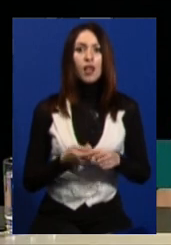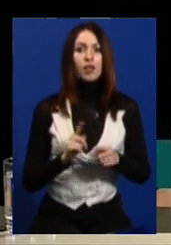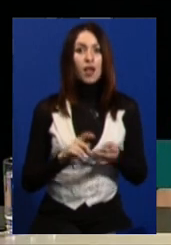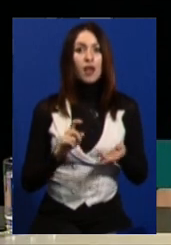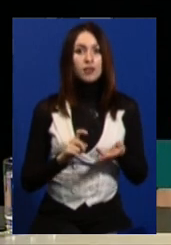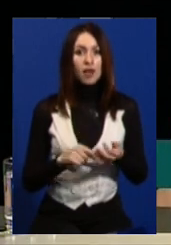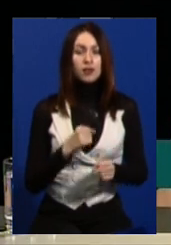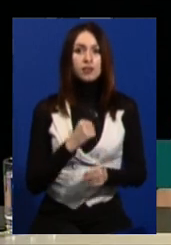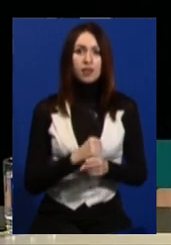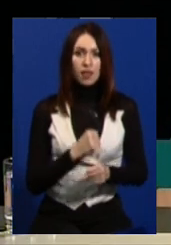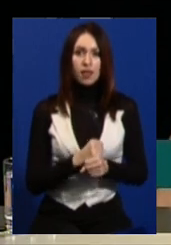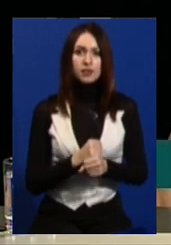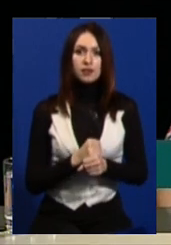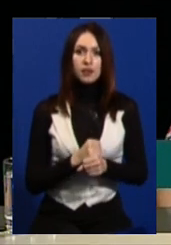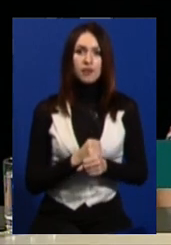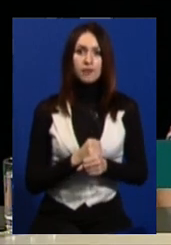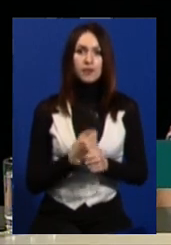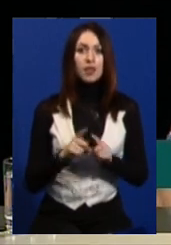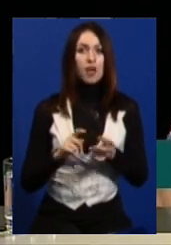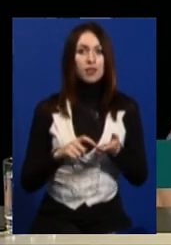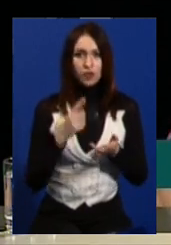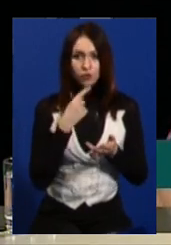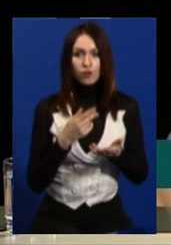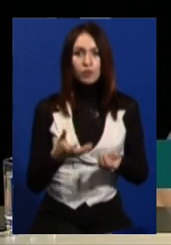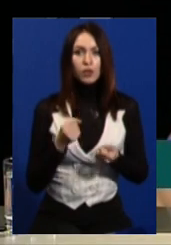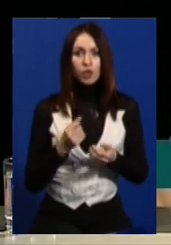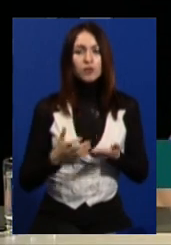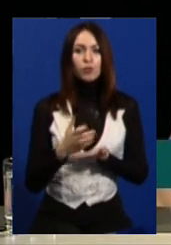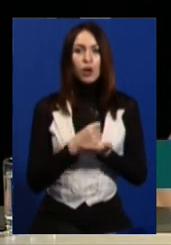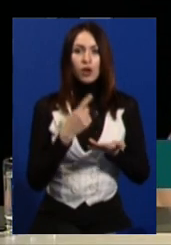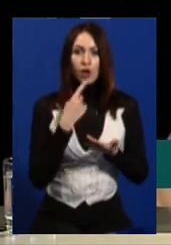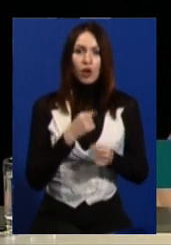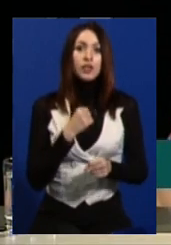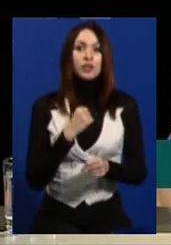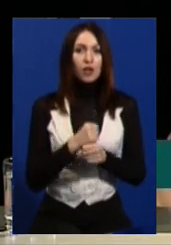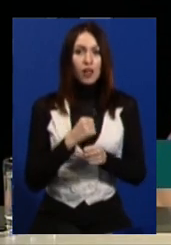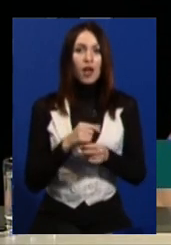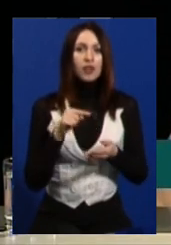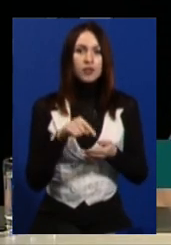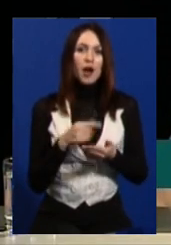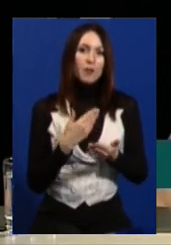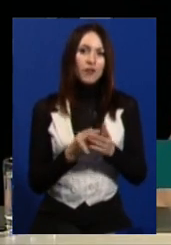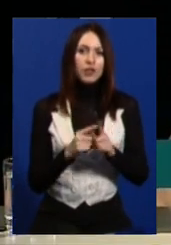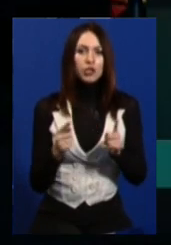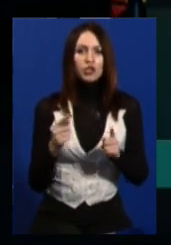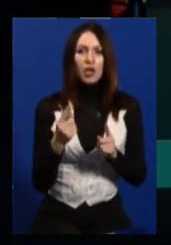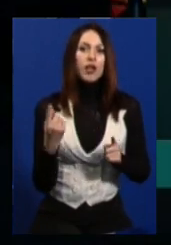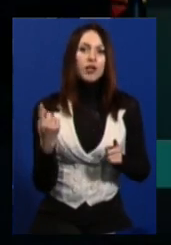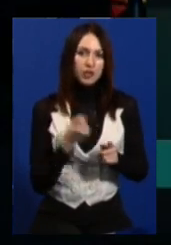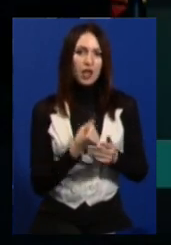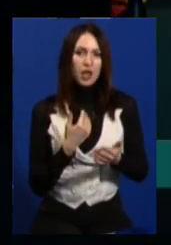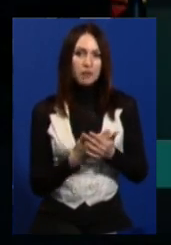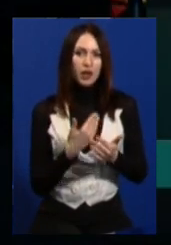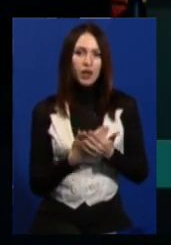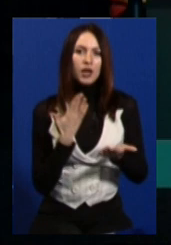анализ делается, это анализ крови, то есть берется забор крови. Делается он где-то в течение недели приблизительно, то есть